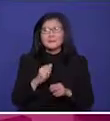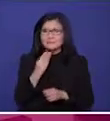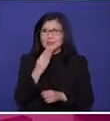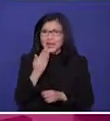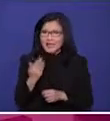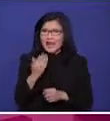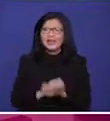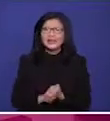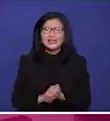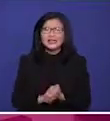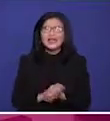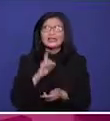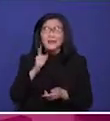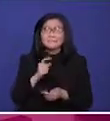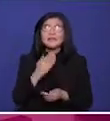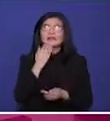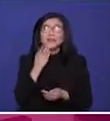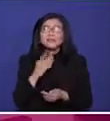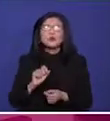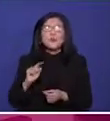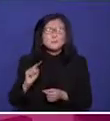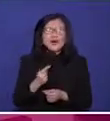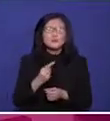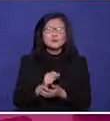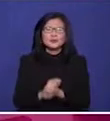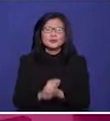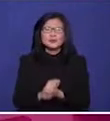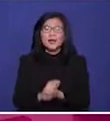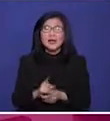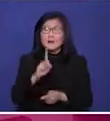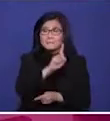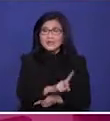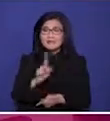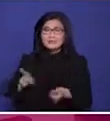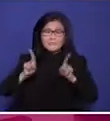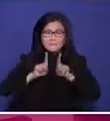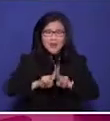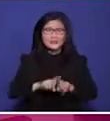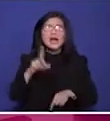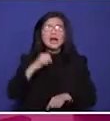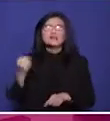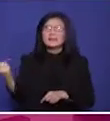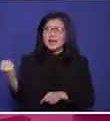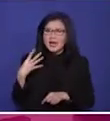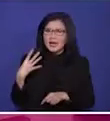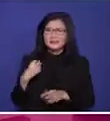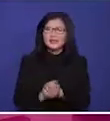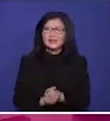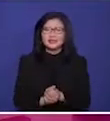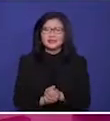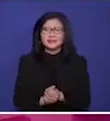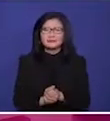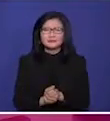pertanyaan tersebut hanyalah pemantik, karena masing-masing paslon harus memberikan tanggapan atas jawaban paslon lainnya. Karena